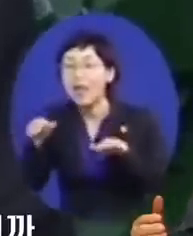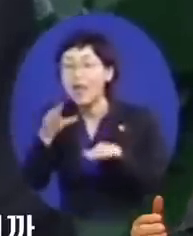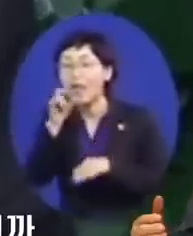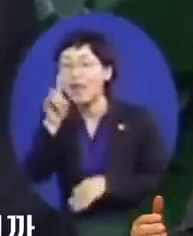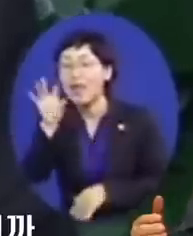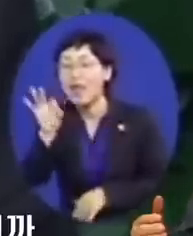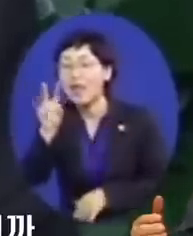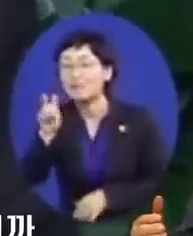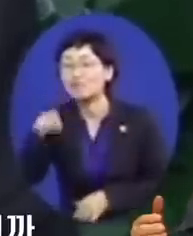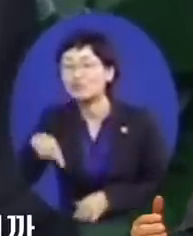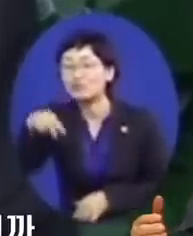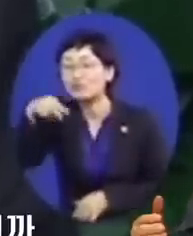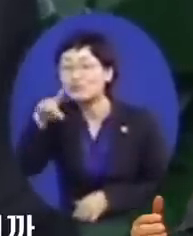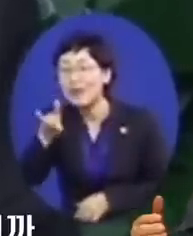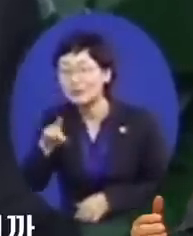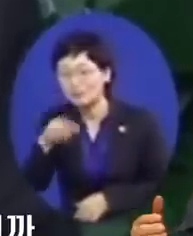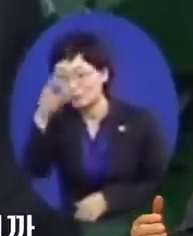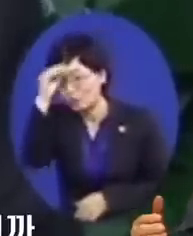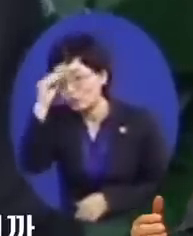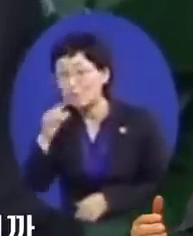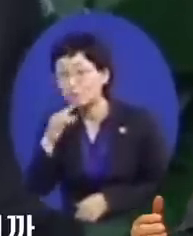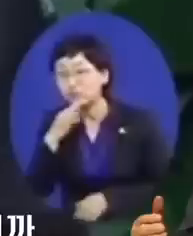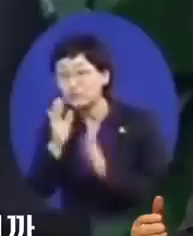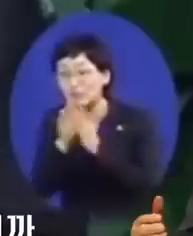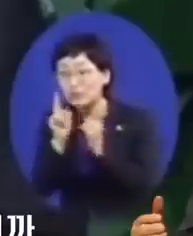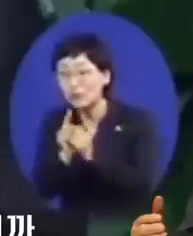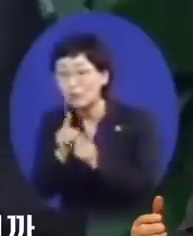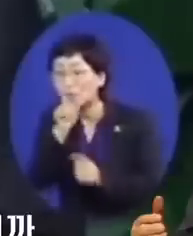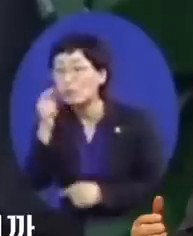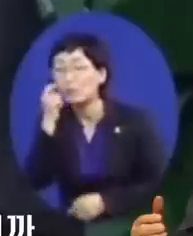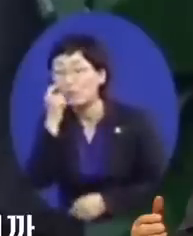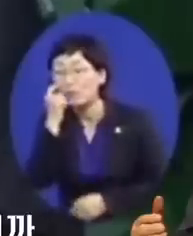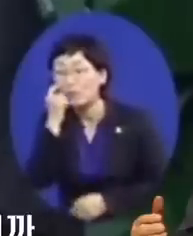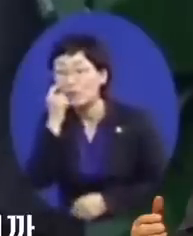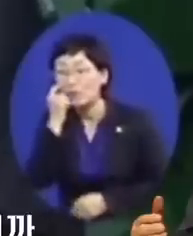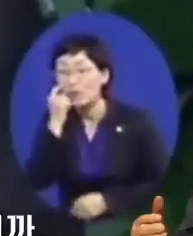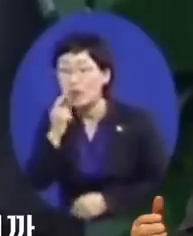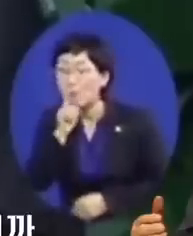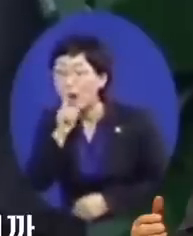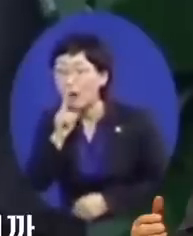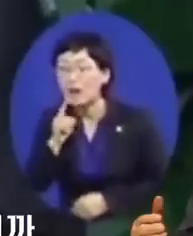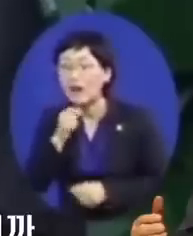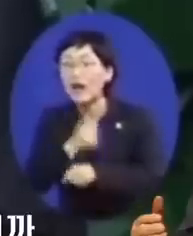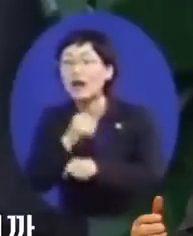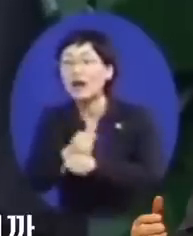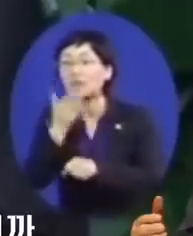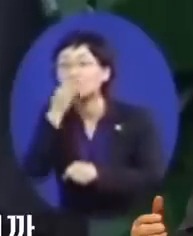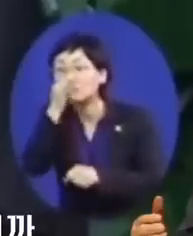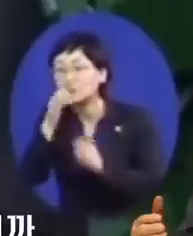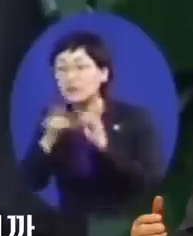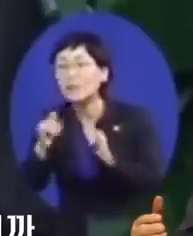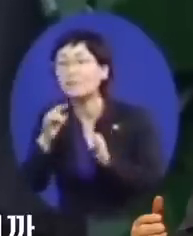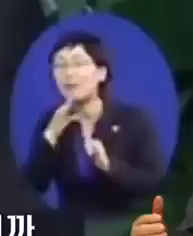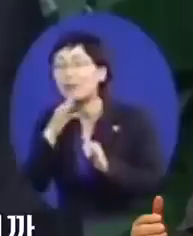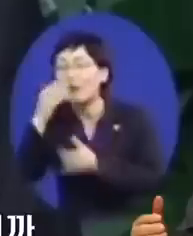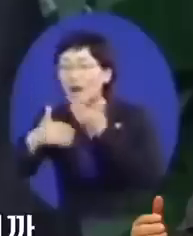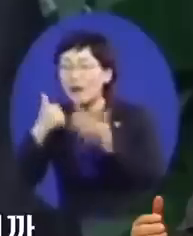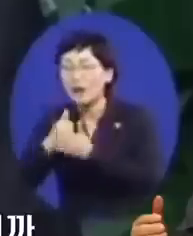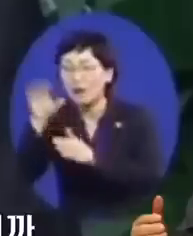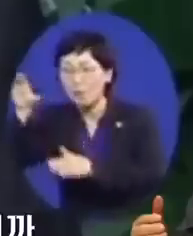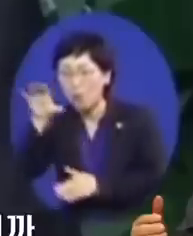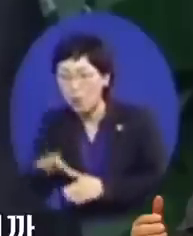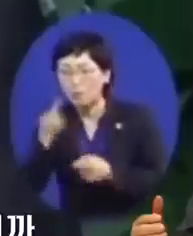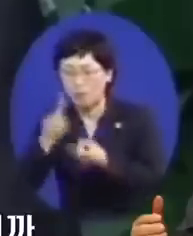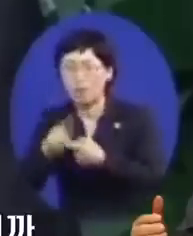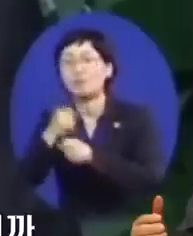자기가 직접 말을 못합니다. 말을 하는 사람은 다 하나님의 형상과 모양을 대로 지음을 가졌습니다. 하나님의 말씀이기